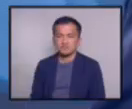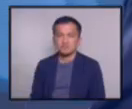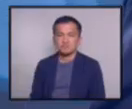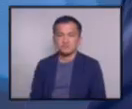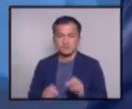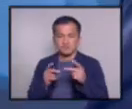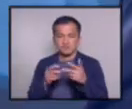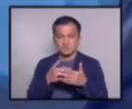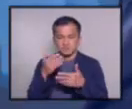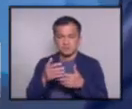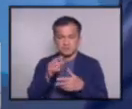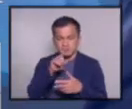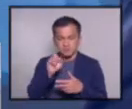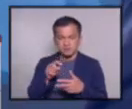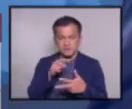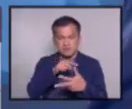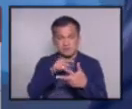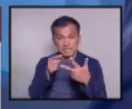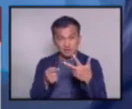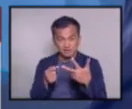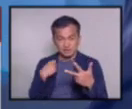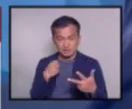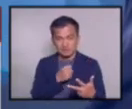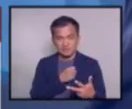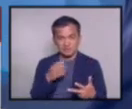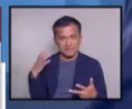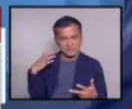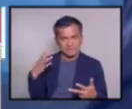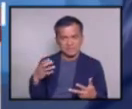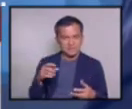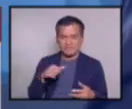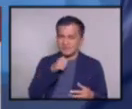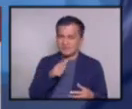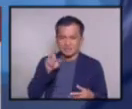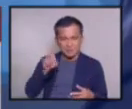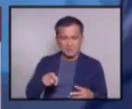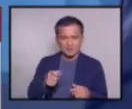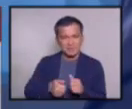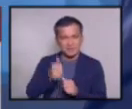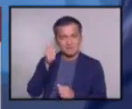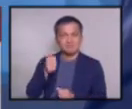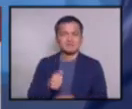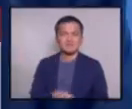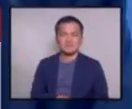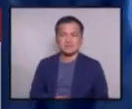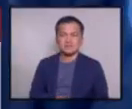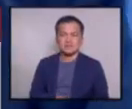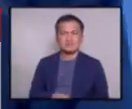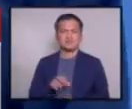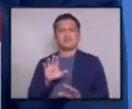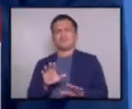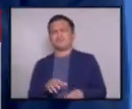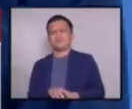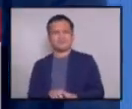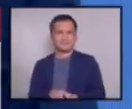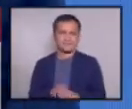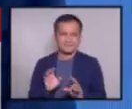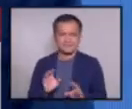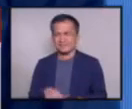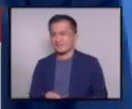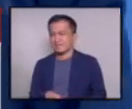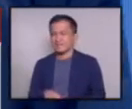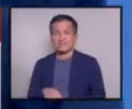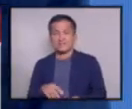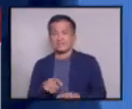Okay, susunod na tanong. 3 senatorial candidates na hindi dapat manalo. Nako.